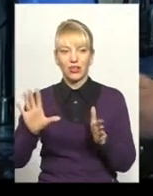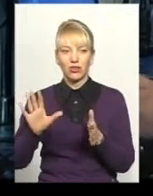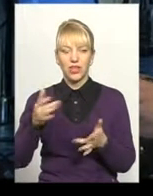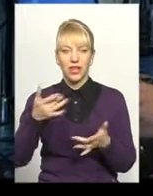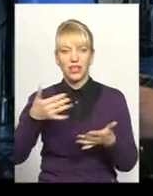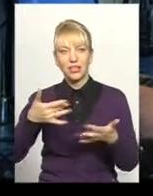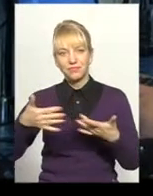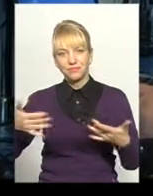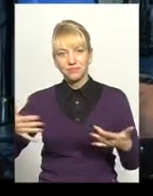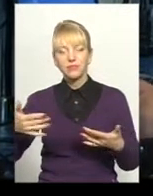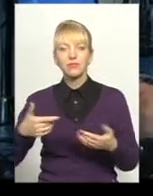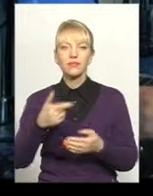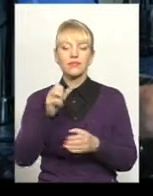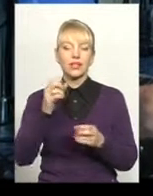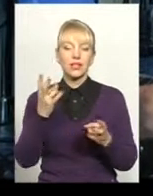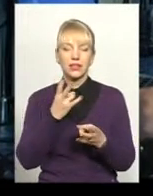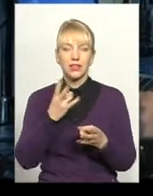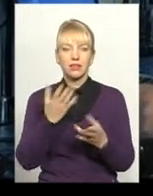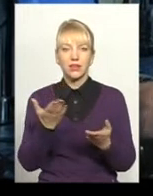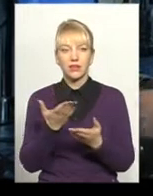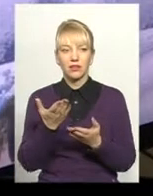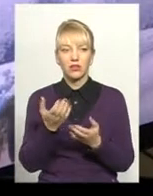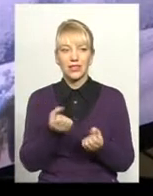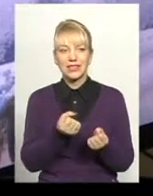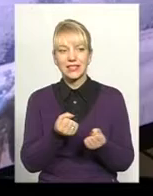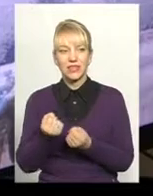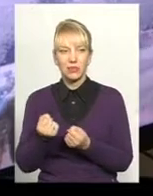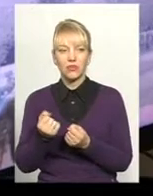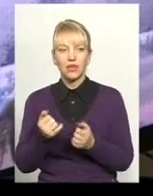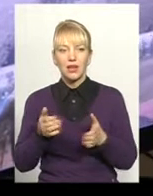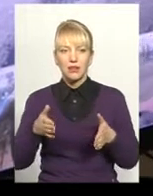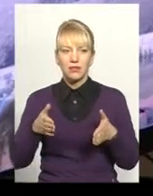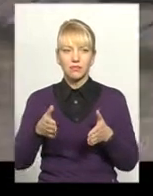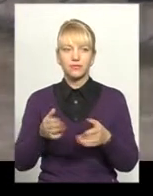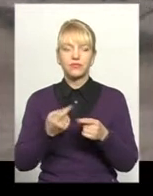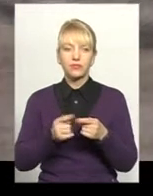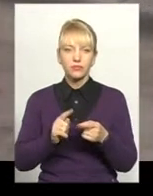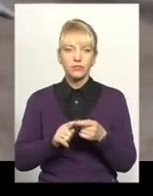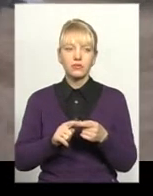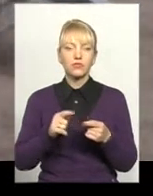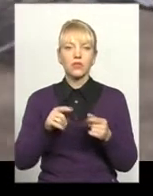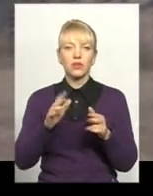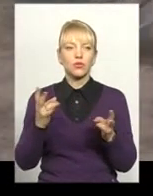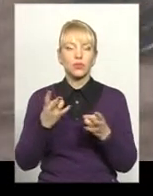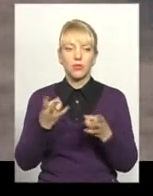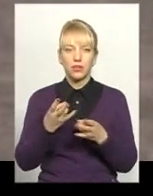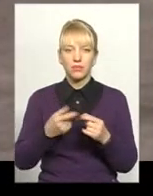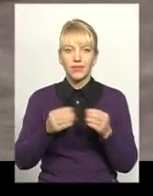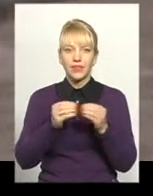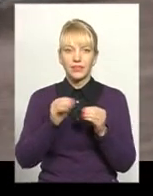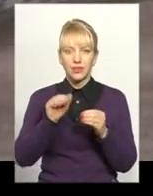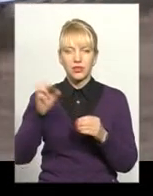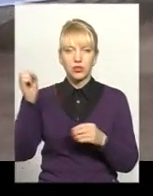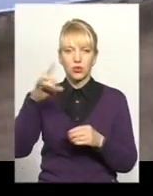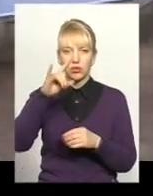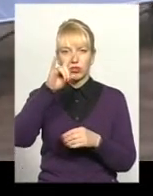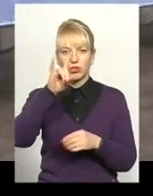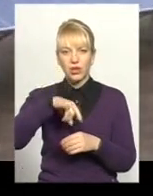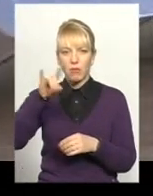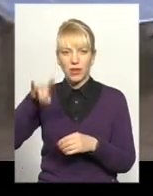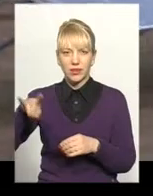потрібно якось стримувати і направляти в те русло, яке потрібно. 10 тисяч таких сонячних панелей розміщені